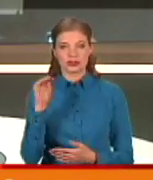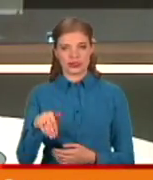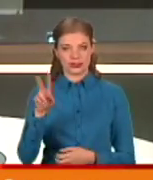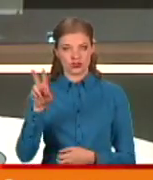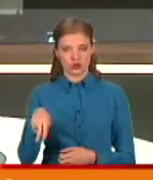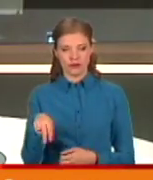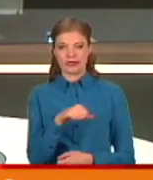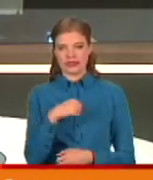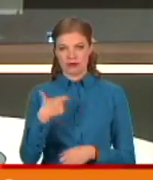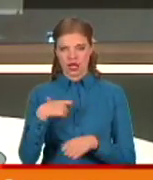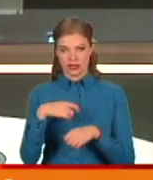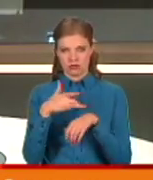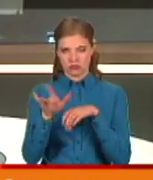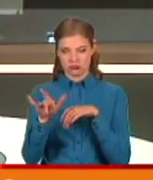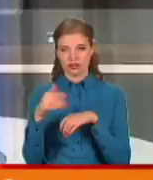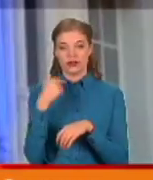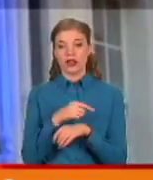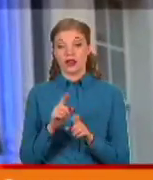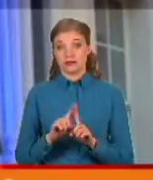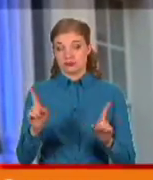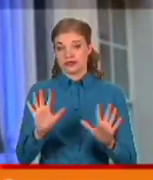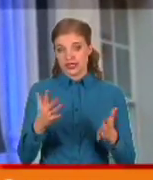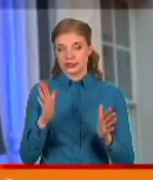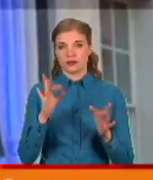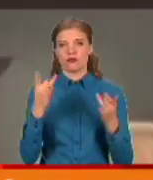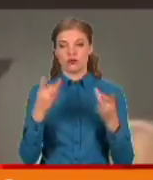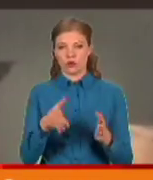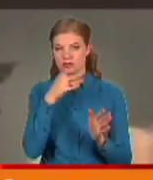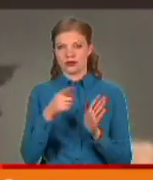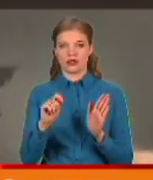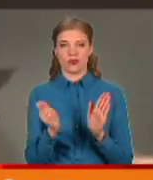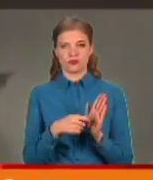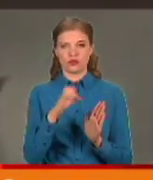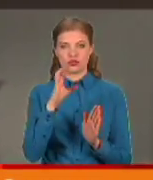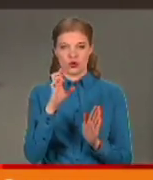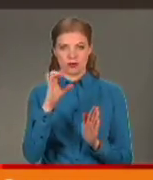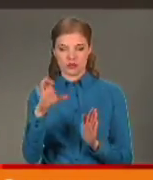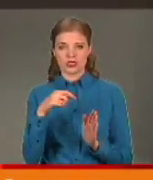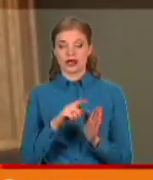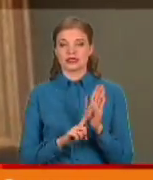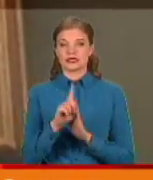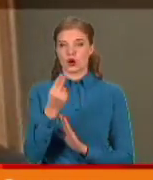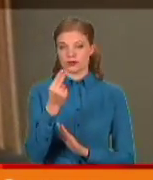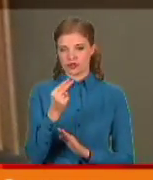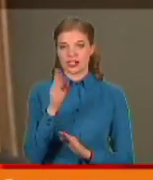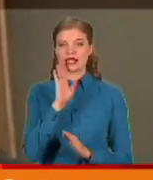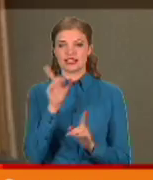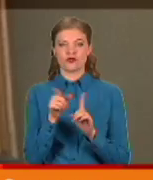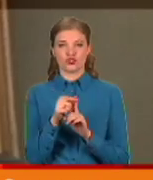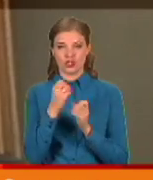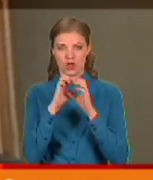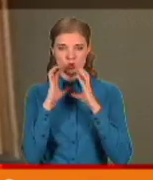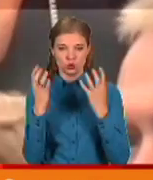1 400 000 доларів сама себе покраїла. Дивовижний інцидент стався просто на аукціоні Сотбіс. Стартова ціна картини – дівчинка з